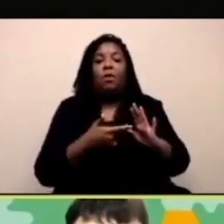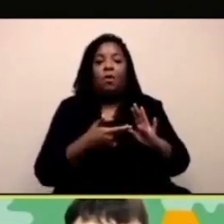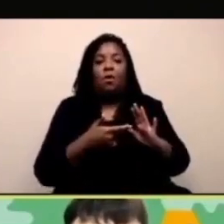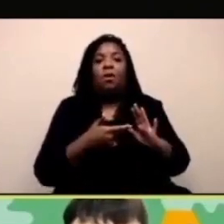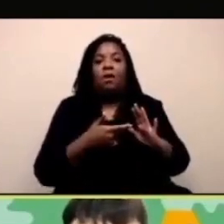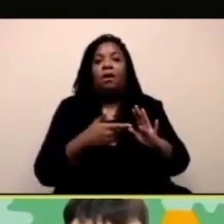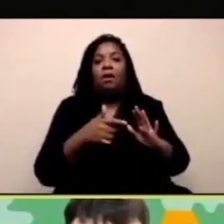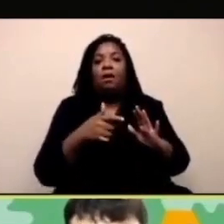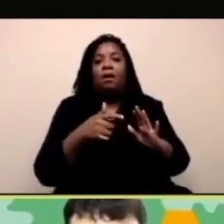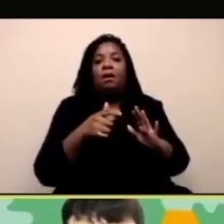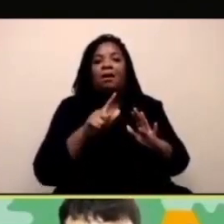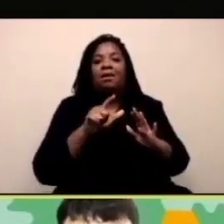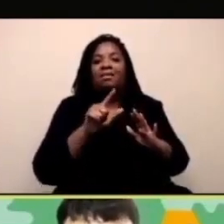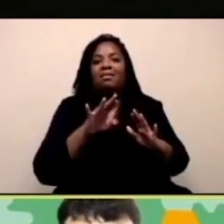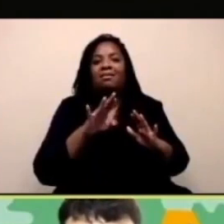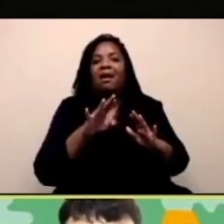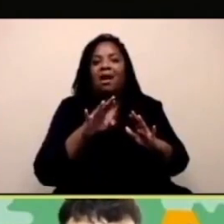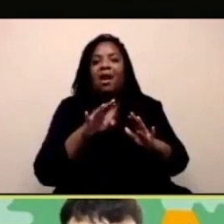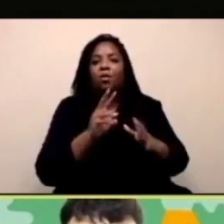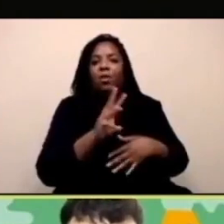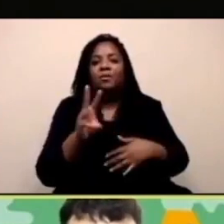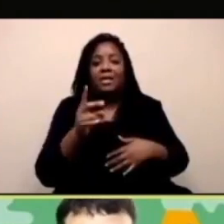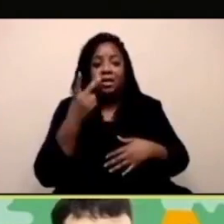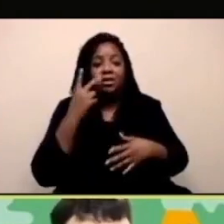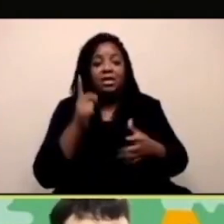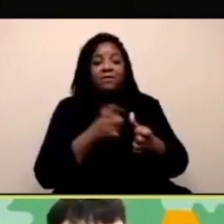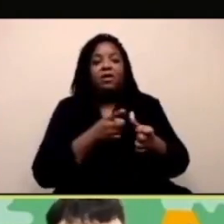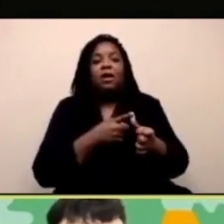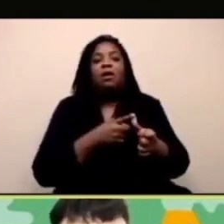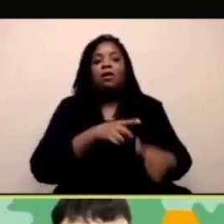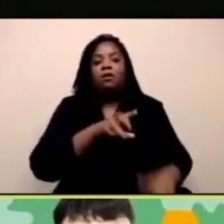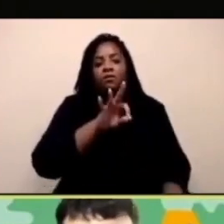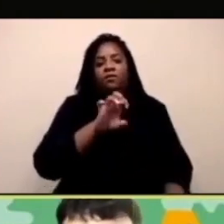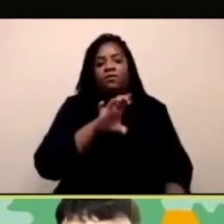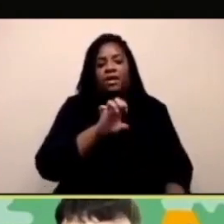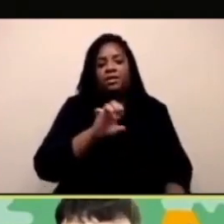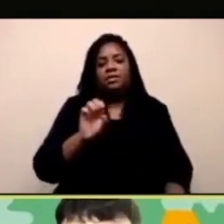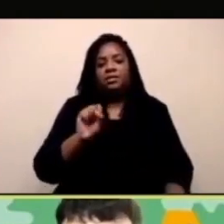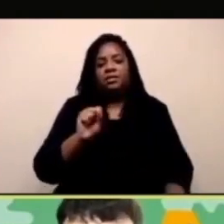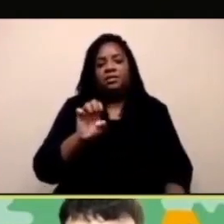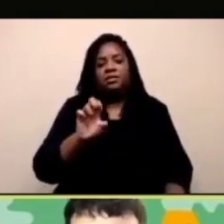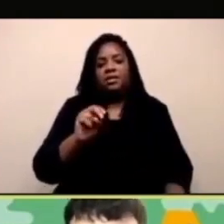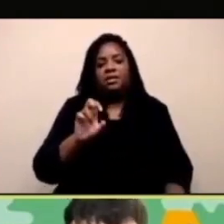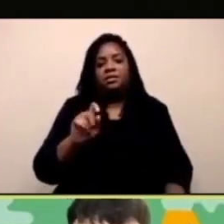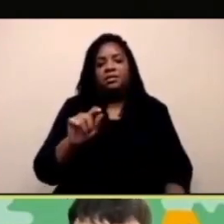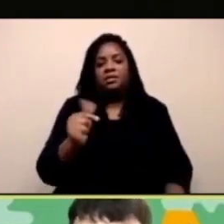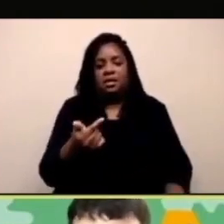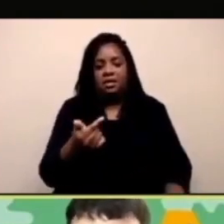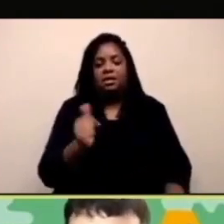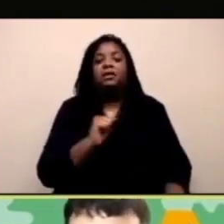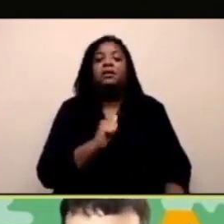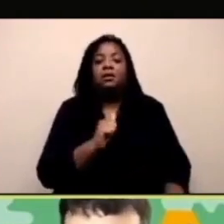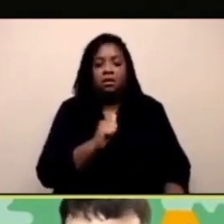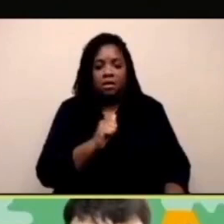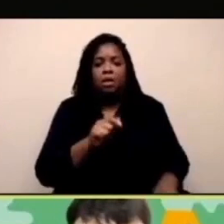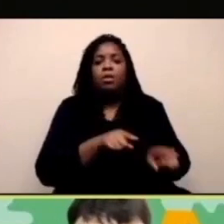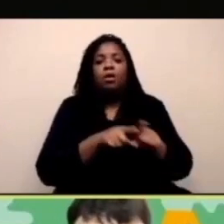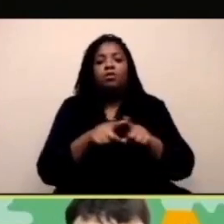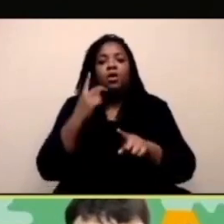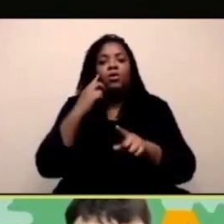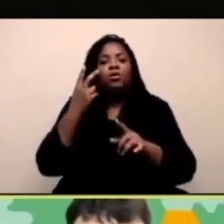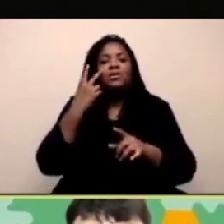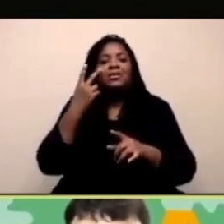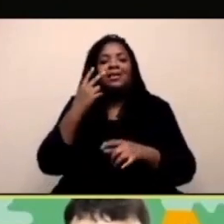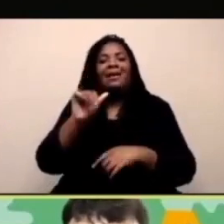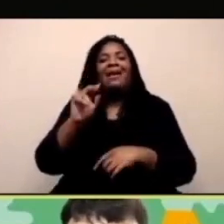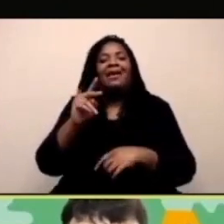あとセッションページのところにはリンクを後上げていますがいずれも私が分のあとサイト